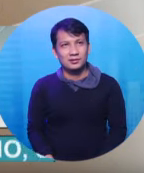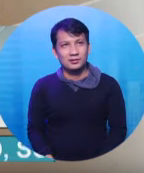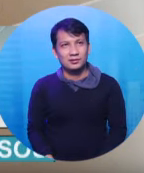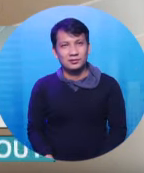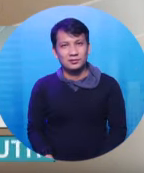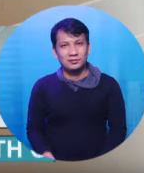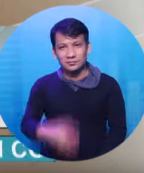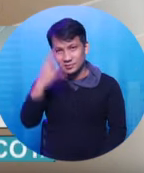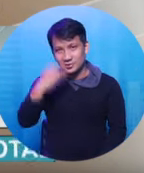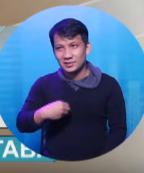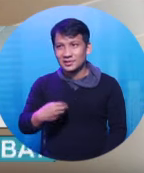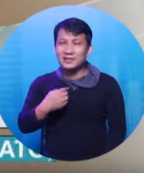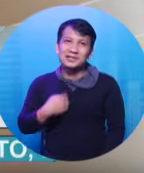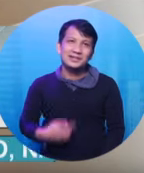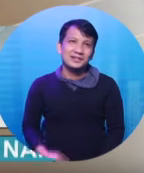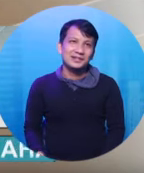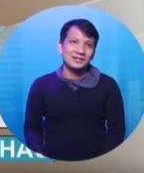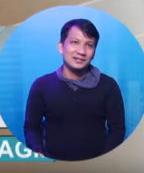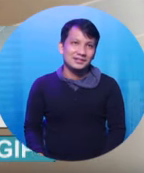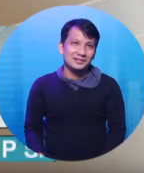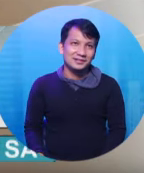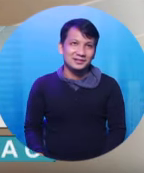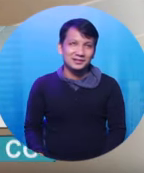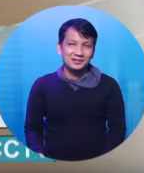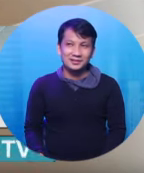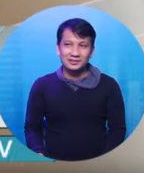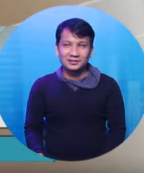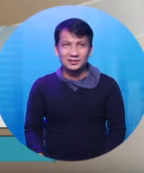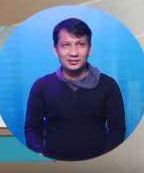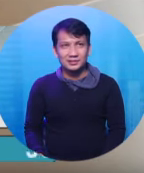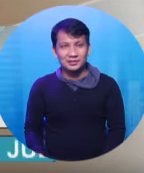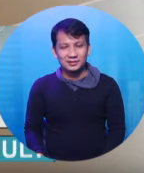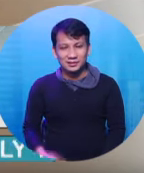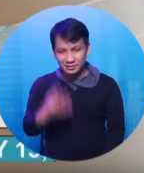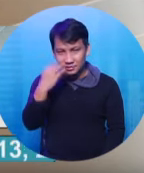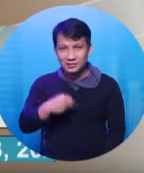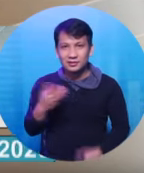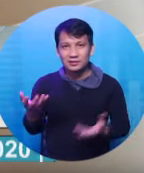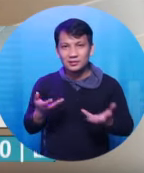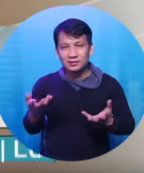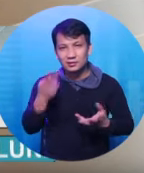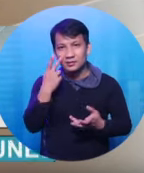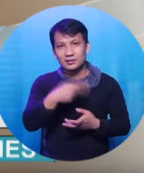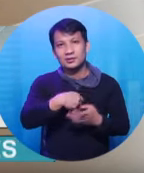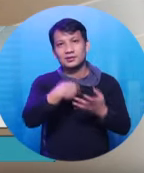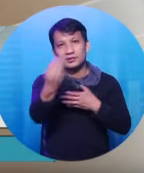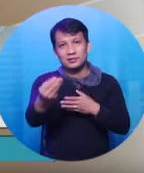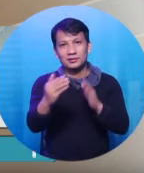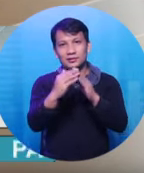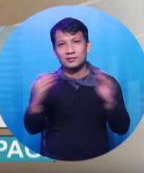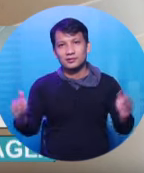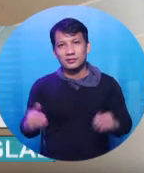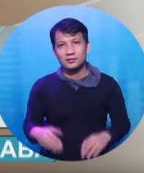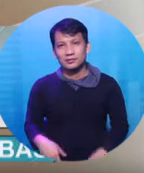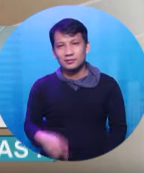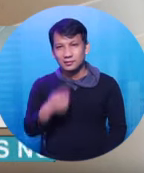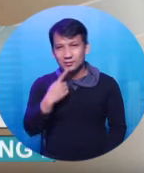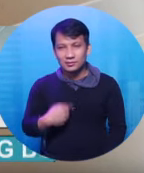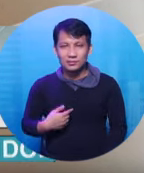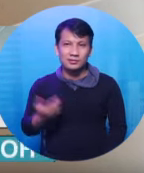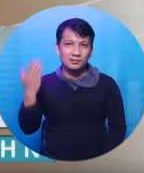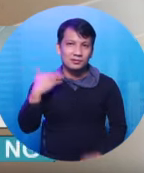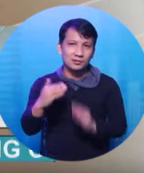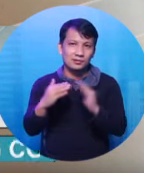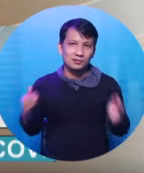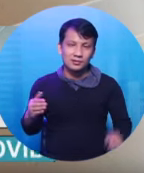Pinatulog niyo lang ako. Tapos tinanong ko yung isa kong kapatid kung nasaan kayo. Tapos nandun na kayo sa kabilang bahay, yung bahay natin dati.